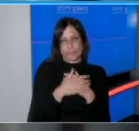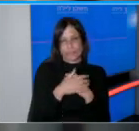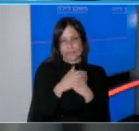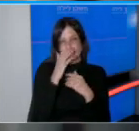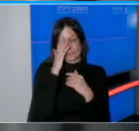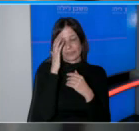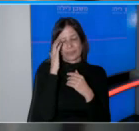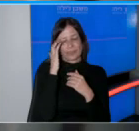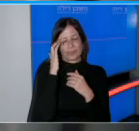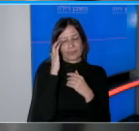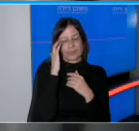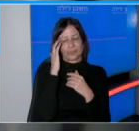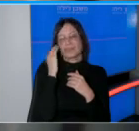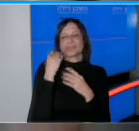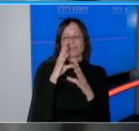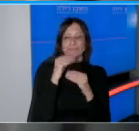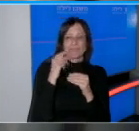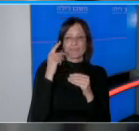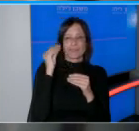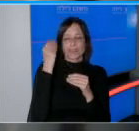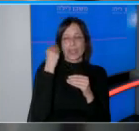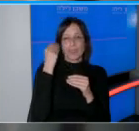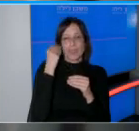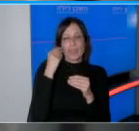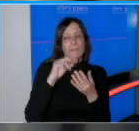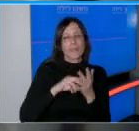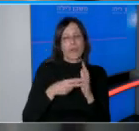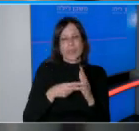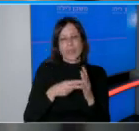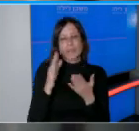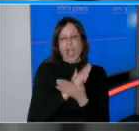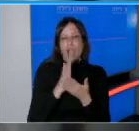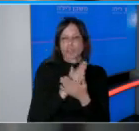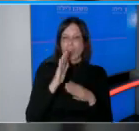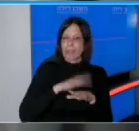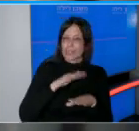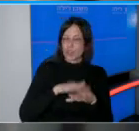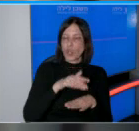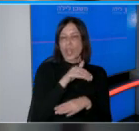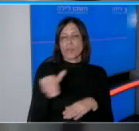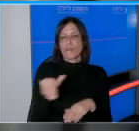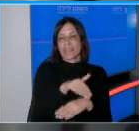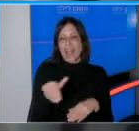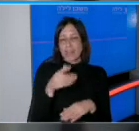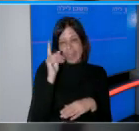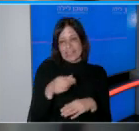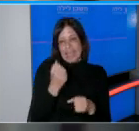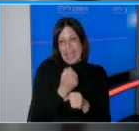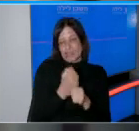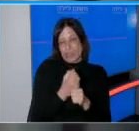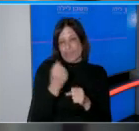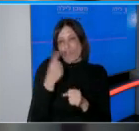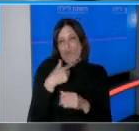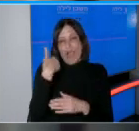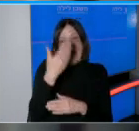של לימודים מוכוונים, הכשרות מקצועיות למובטלים, זה דבר שהיה צריך לעשות שבוע אחרי.